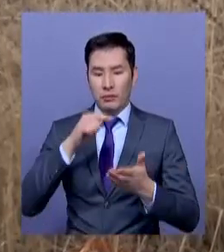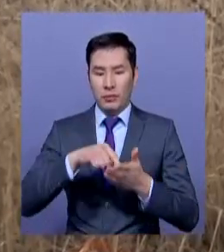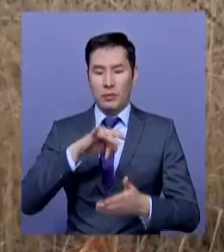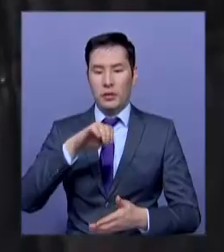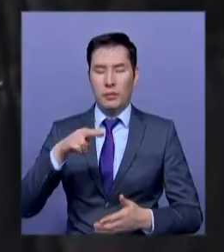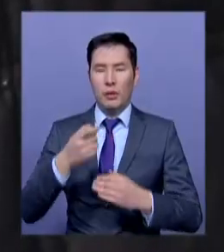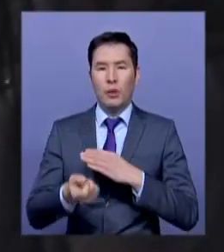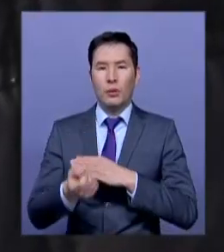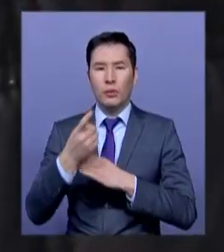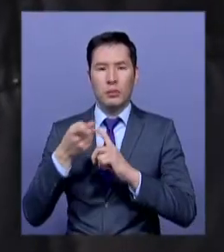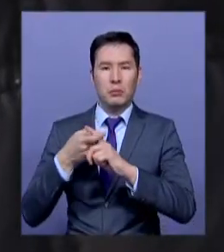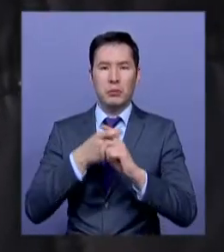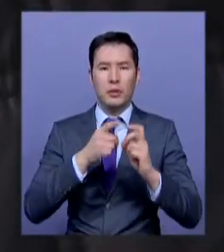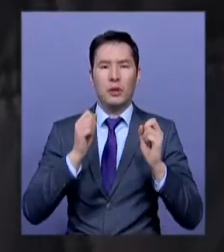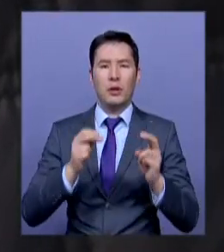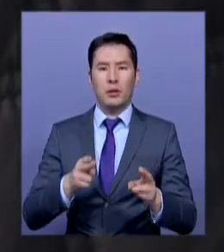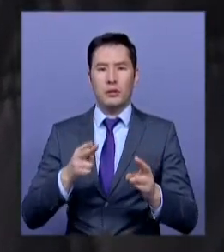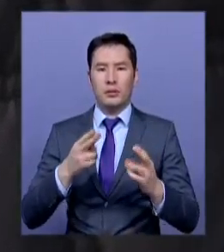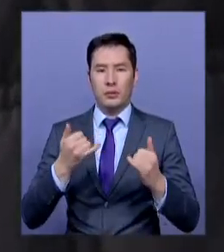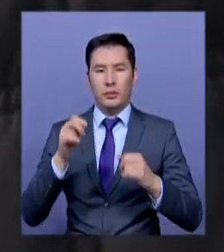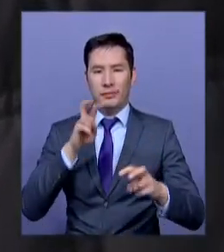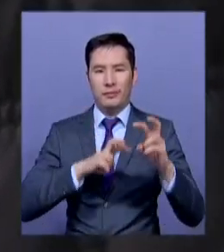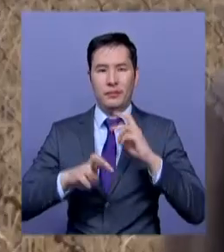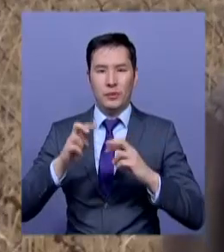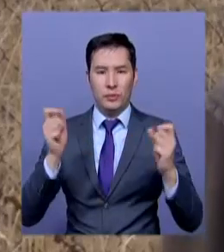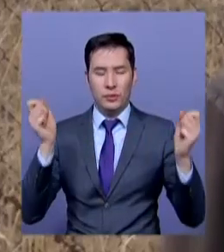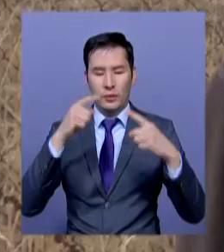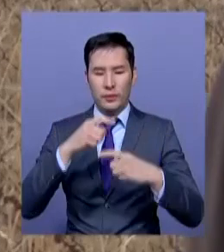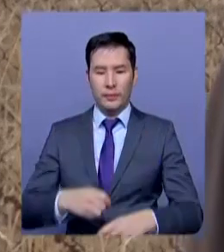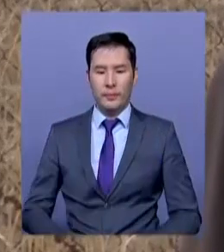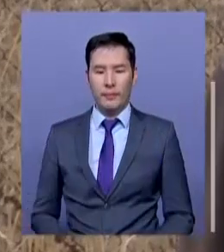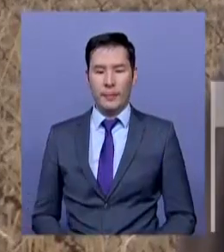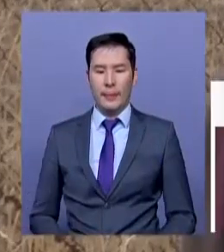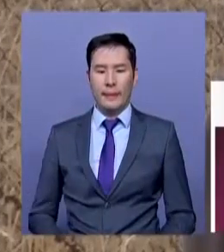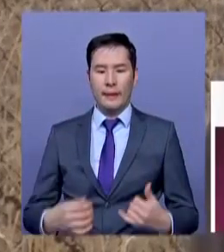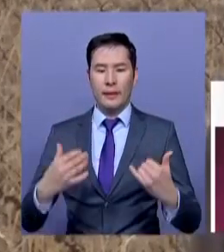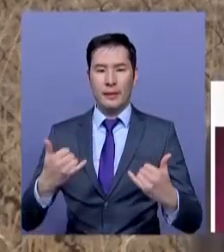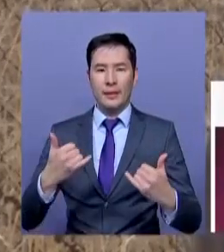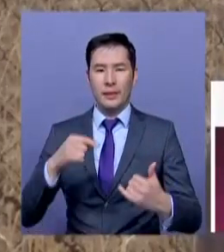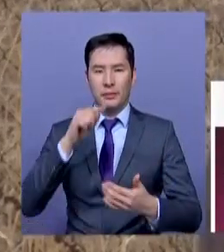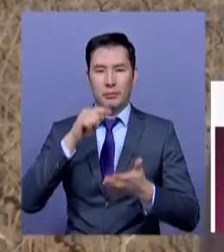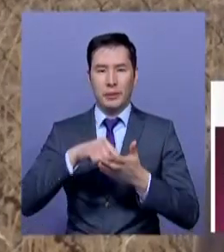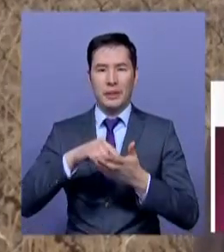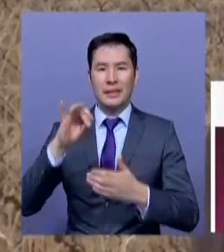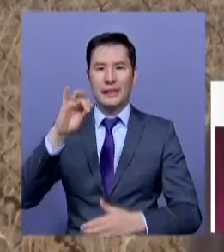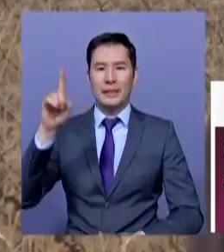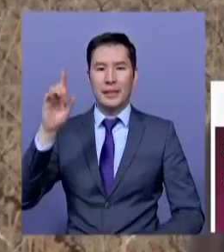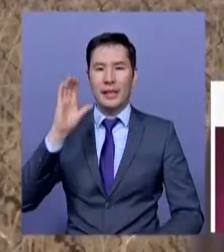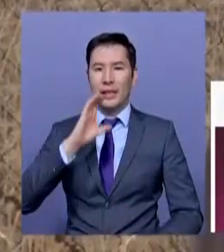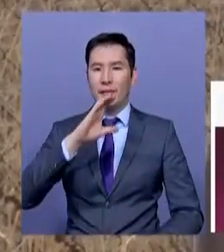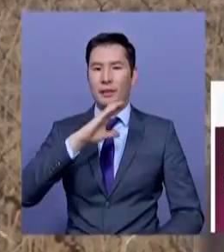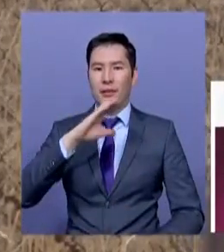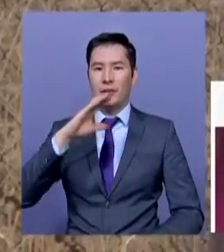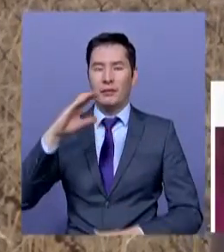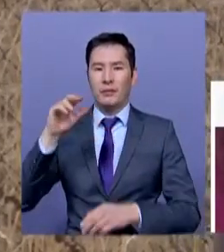қайдан және қалай шыққаны зерттеліп жатыр. Сол қазір солтүстіктен 10 құс батыр құстар. Сол құстар келе жатқан кезде